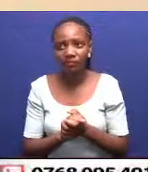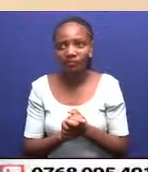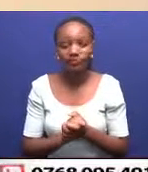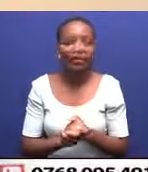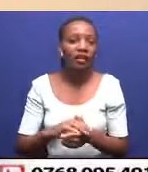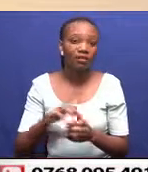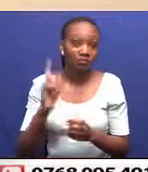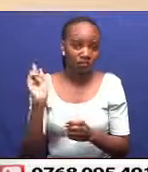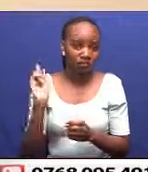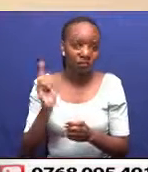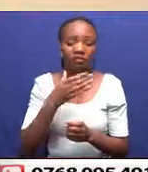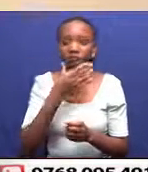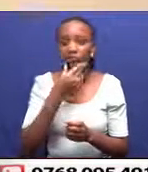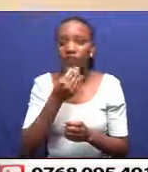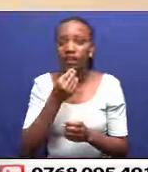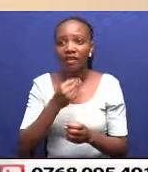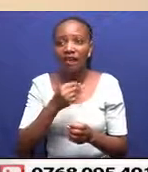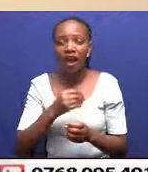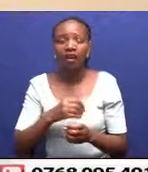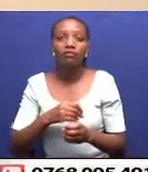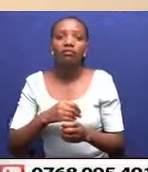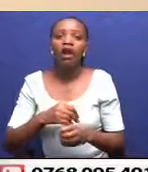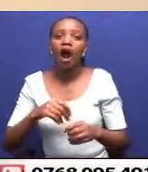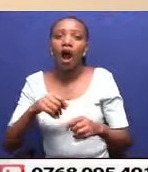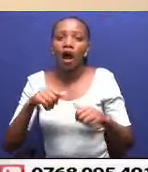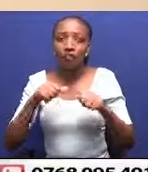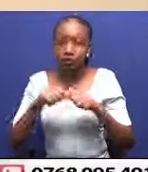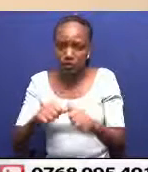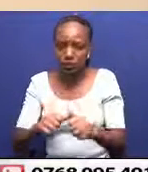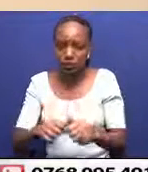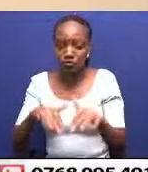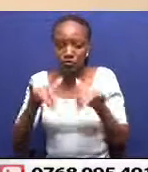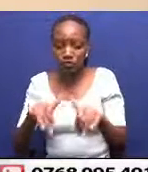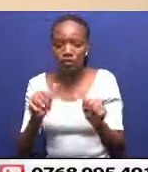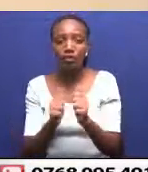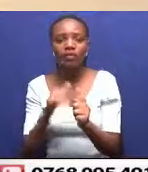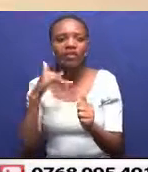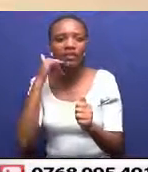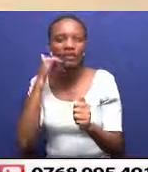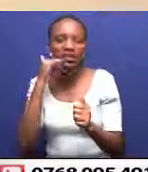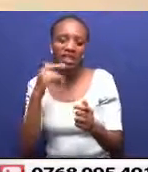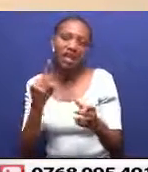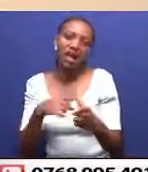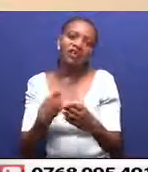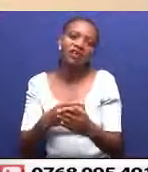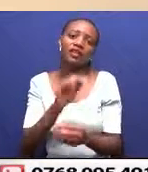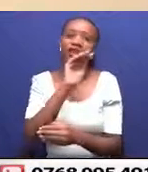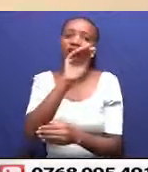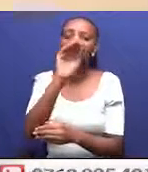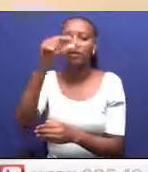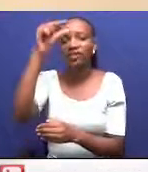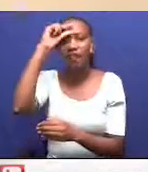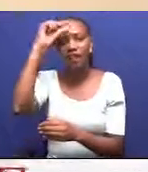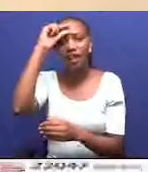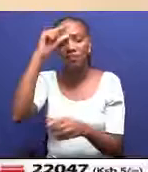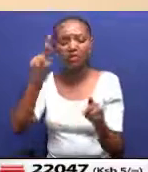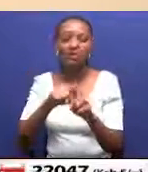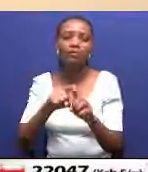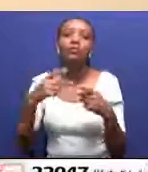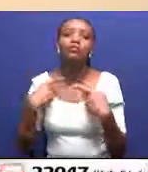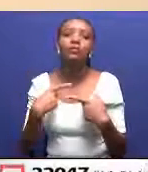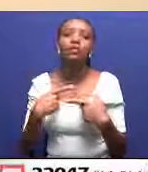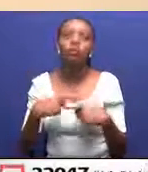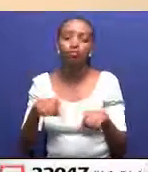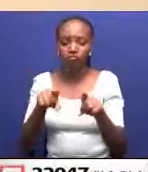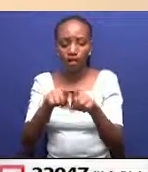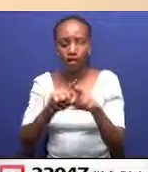ugonjwa huu kwa takriban miaka 39 sasa. Hivyo basi, ombi lake ni moja kwa serikali na wafadhili na Wakenya